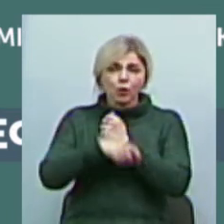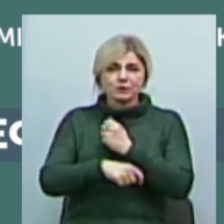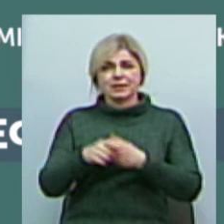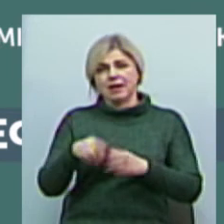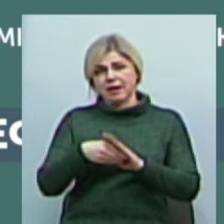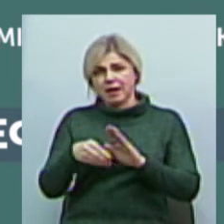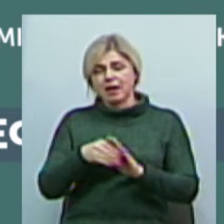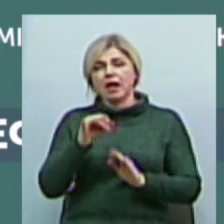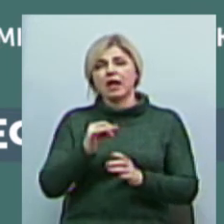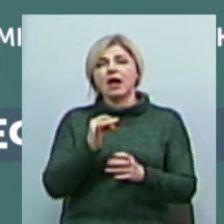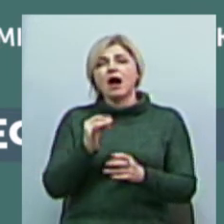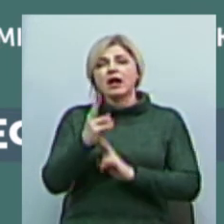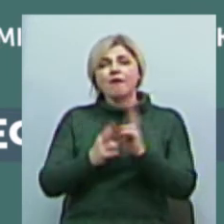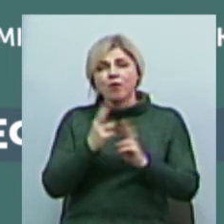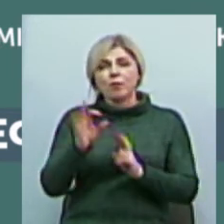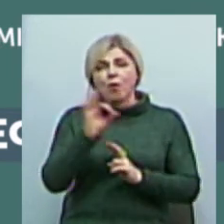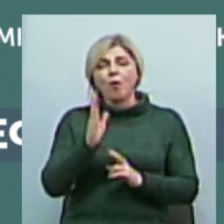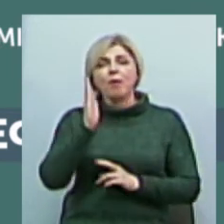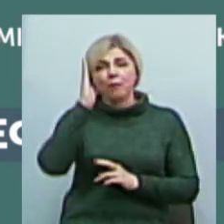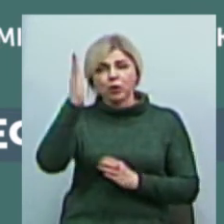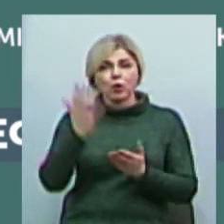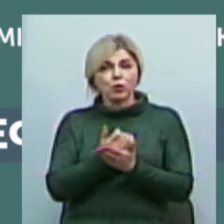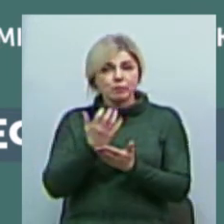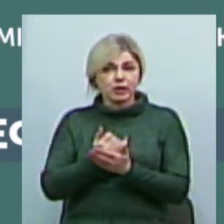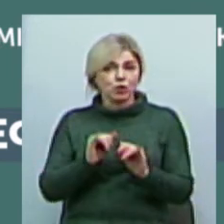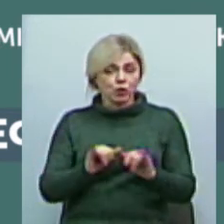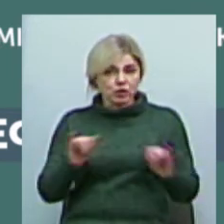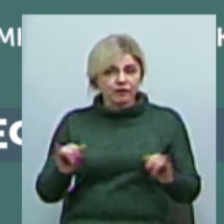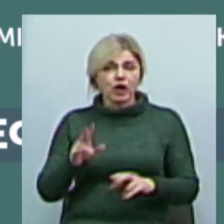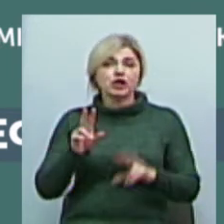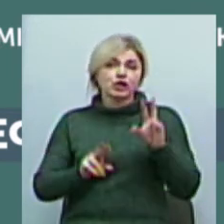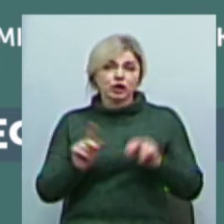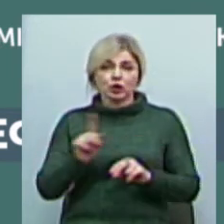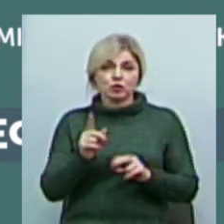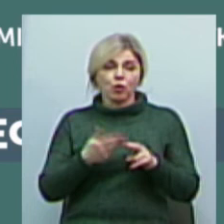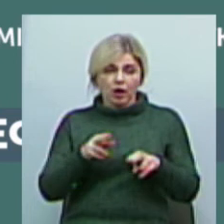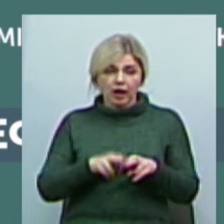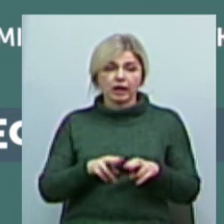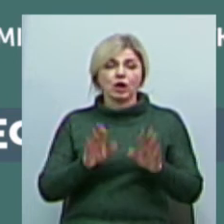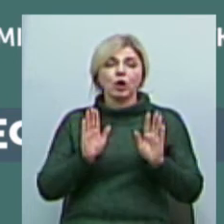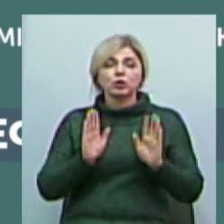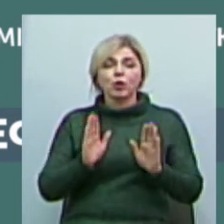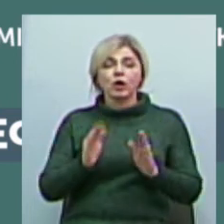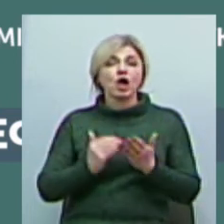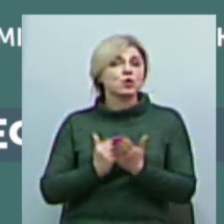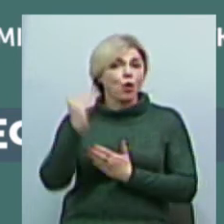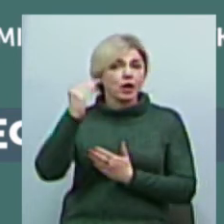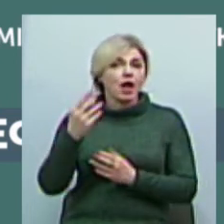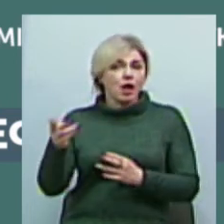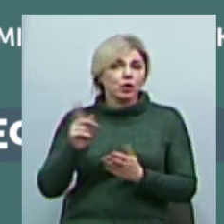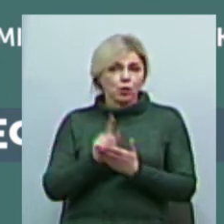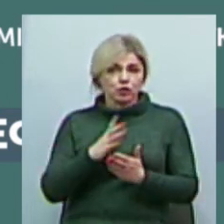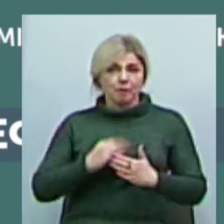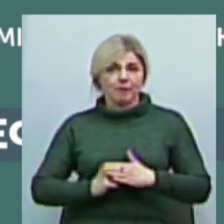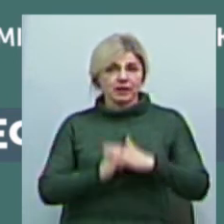для майбутнього успішного розвитку. Ми вважаємо, що цей процес неможливий лише згори, він має бути підкріплений,